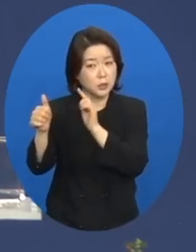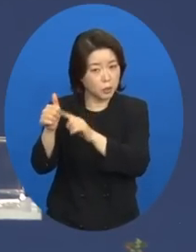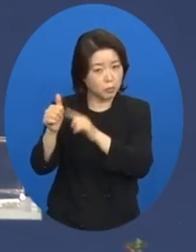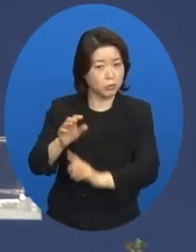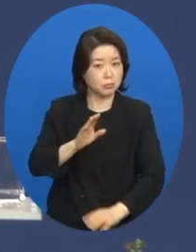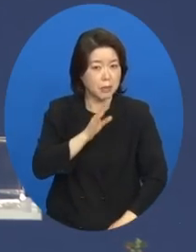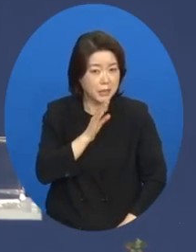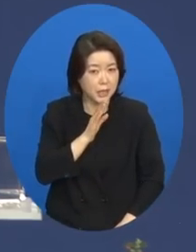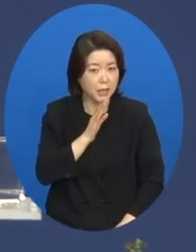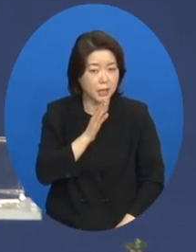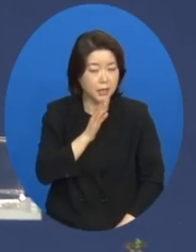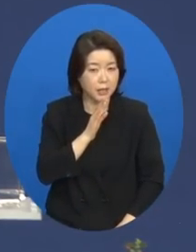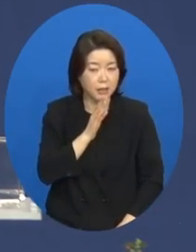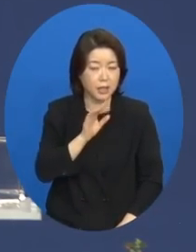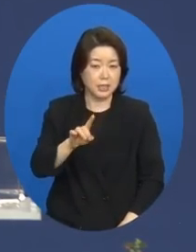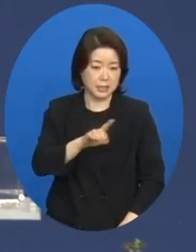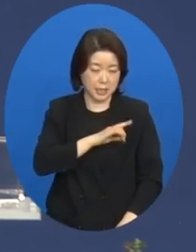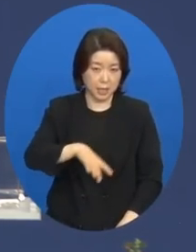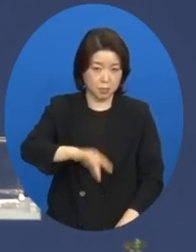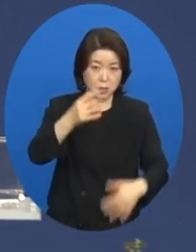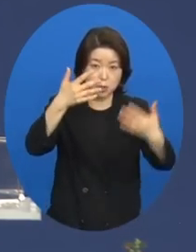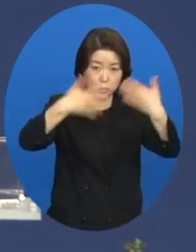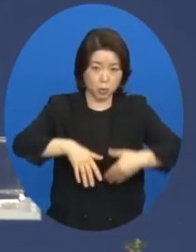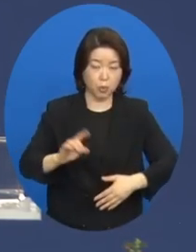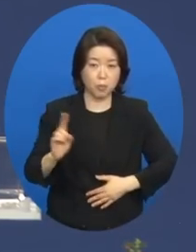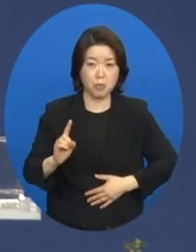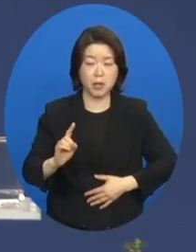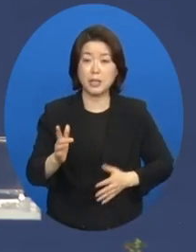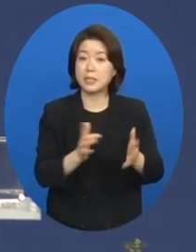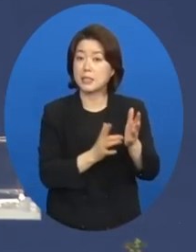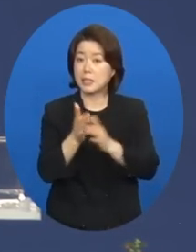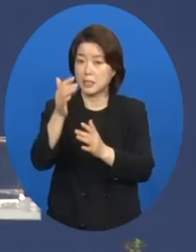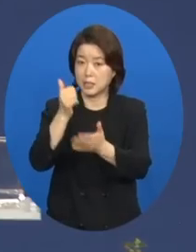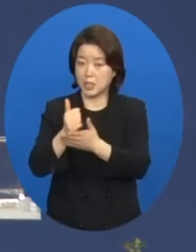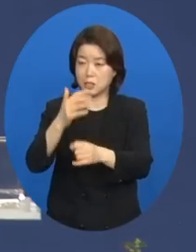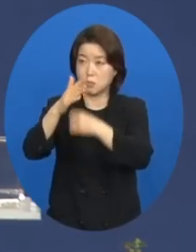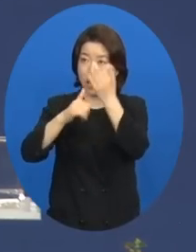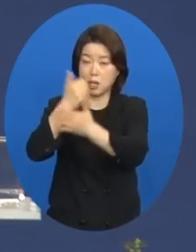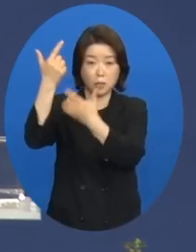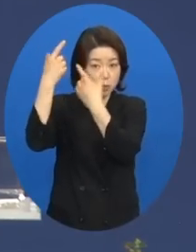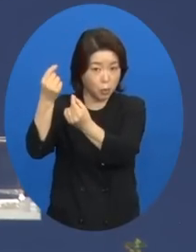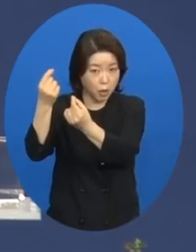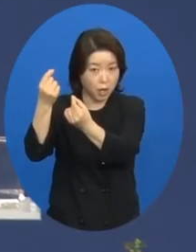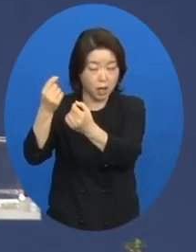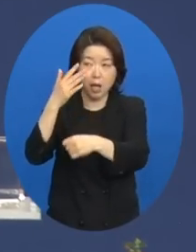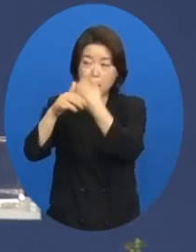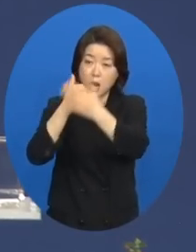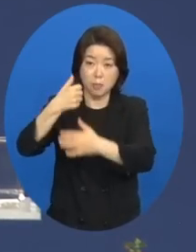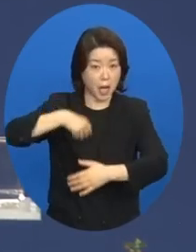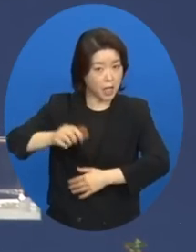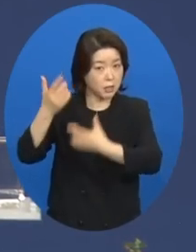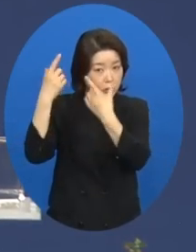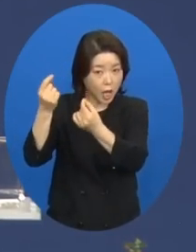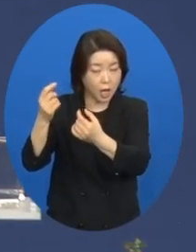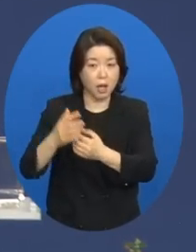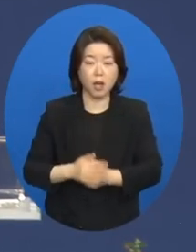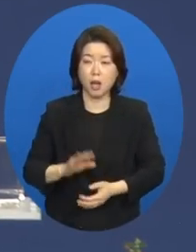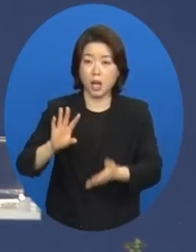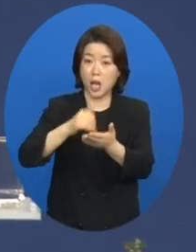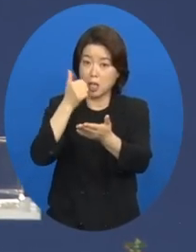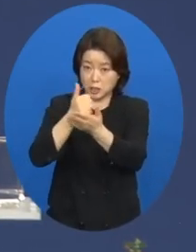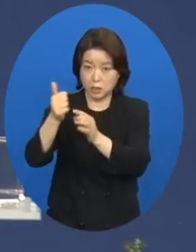할 때 제일 먼저 전제는 예수님이 정녕 하나님이시며 하나님의 아들이시며 그분은 그리스도